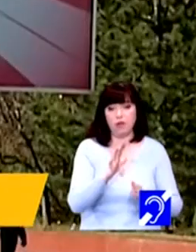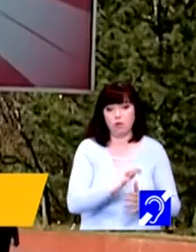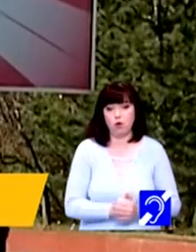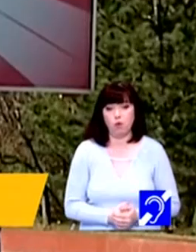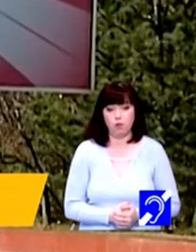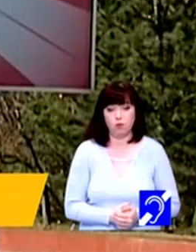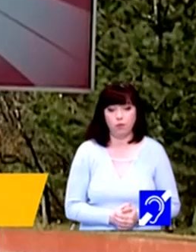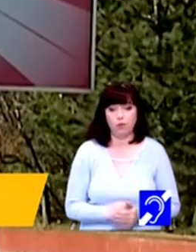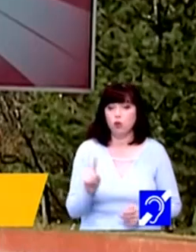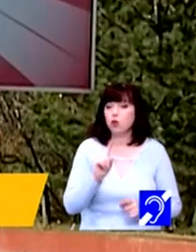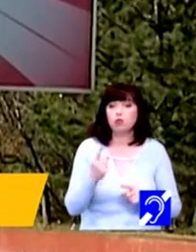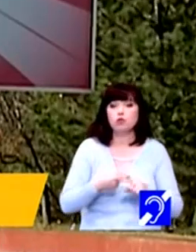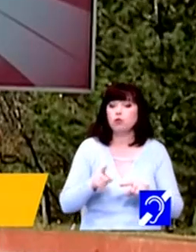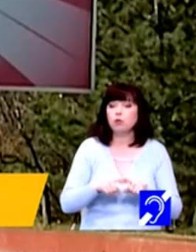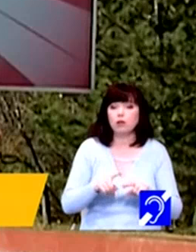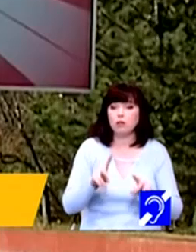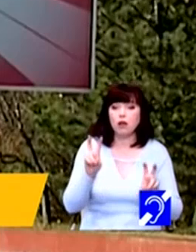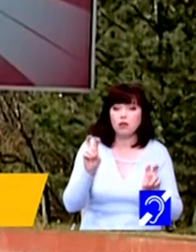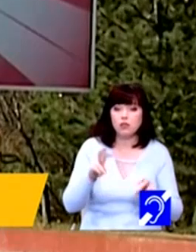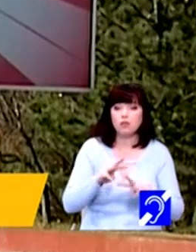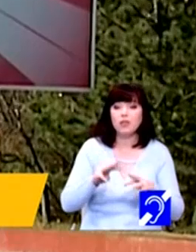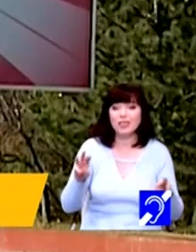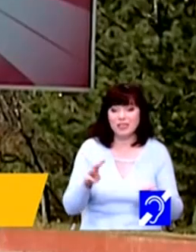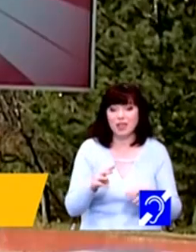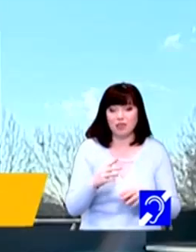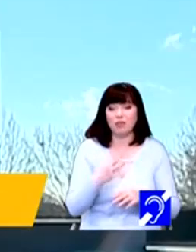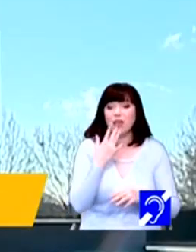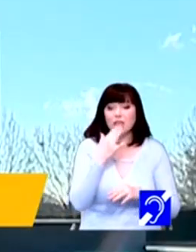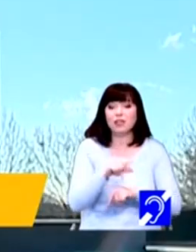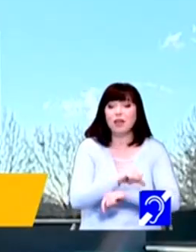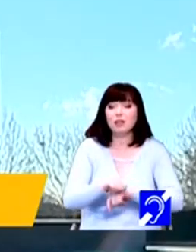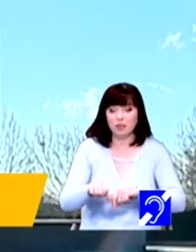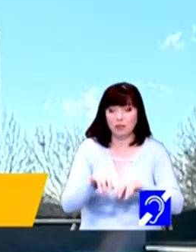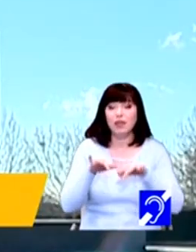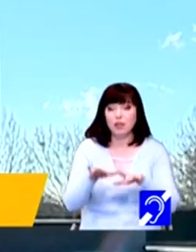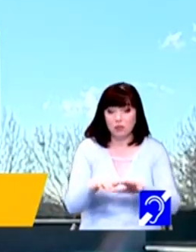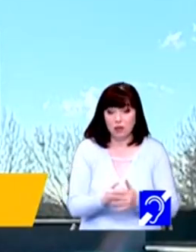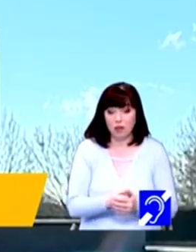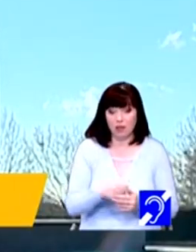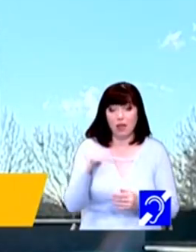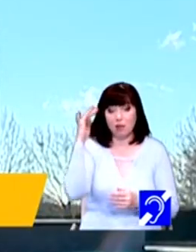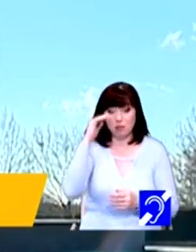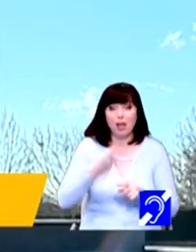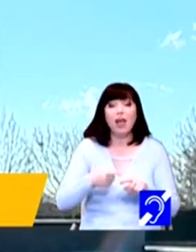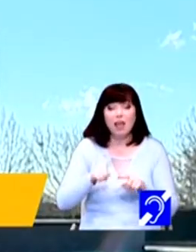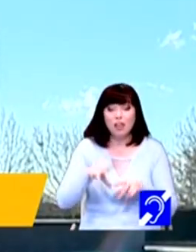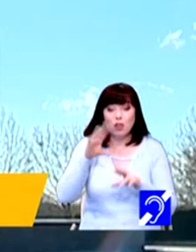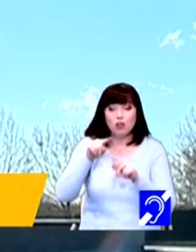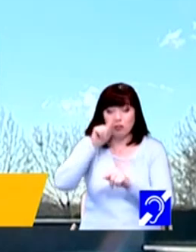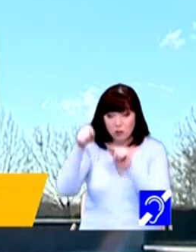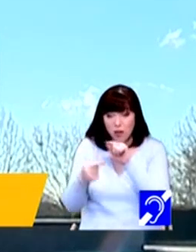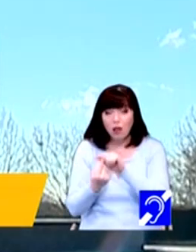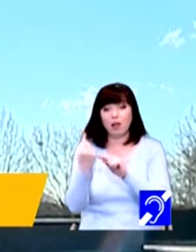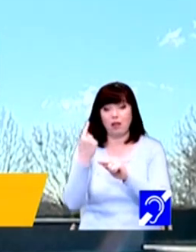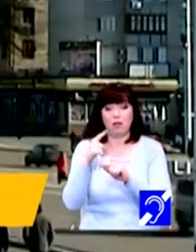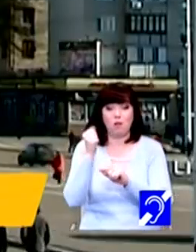Ce înseamnă așa zisul Minister de Externe de la Tiraspol? Este portavoce a acelor structuri